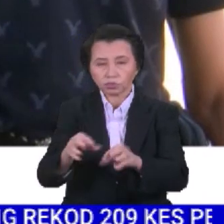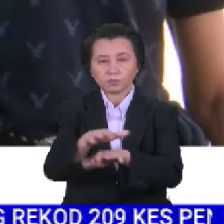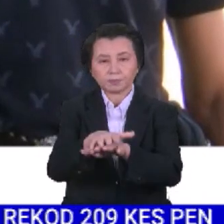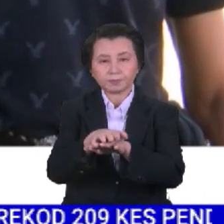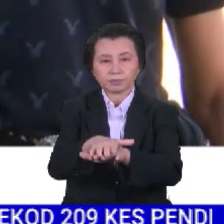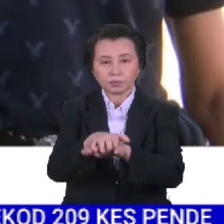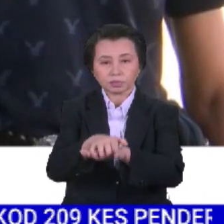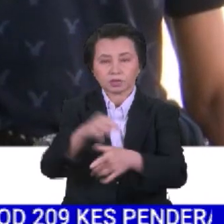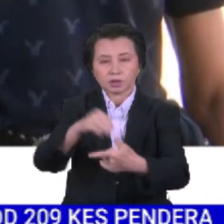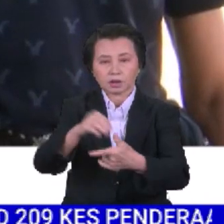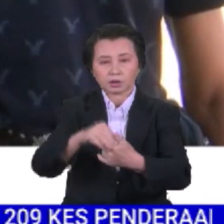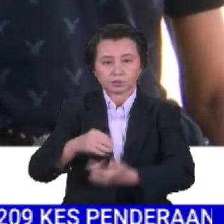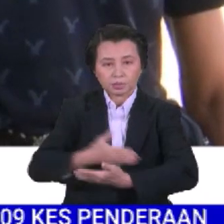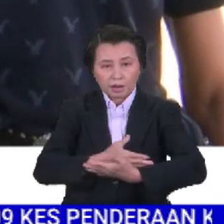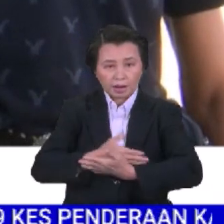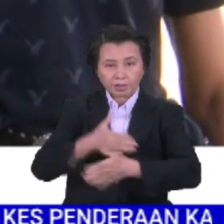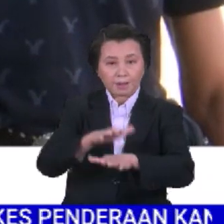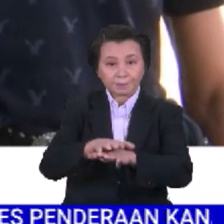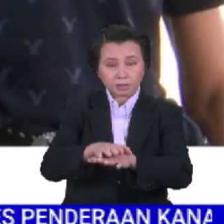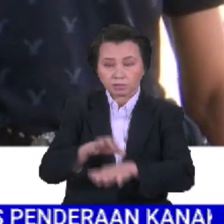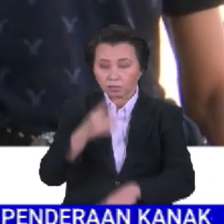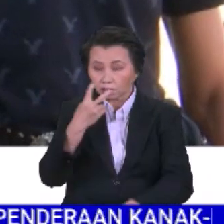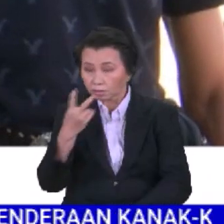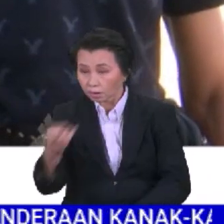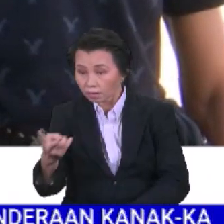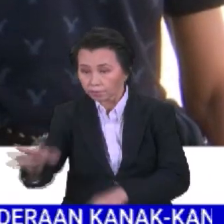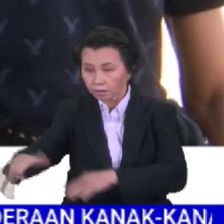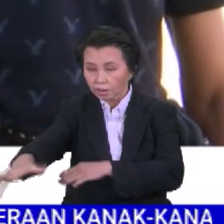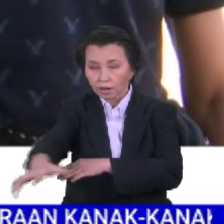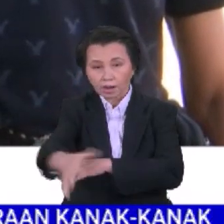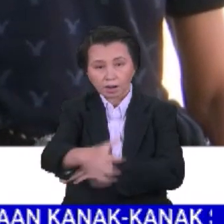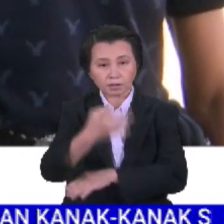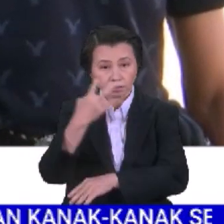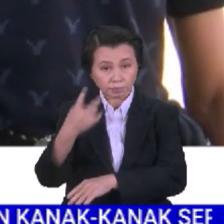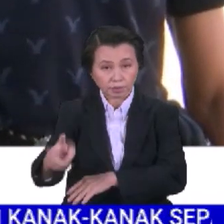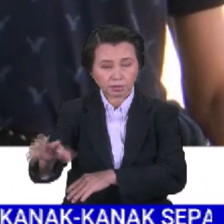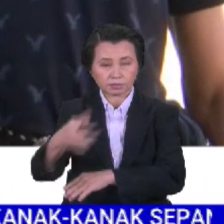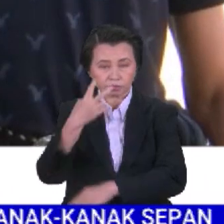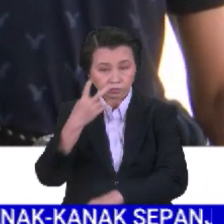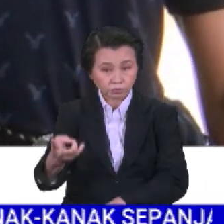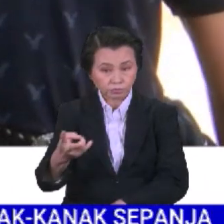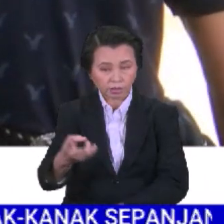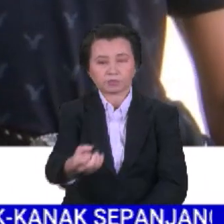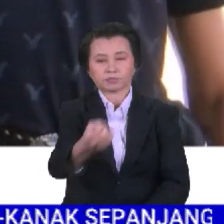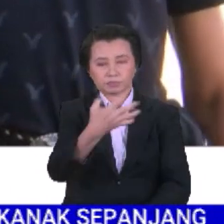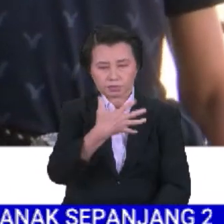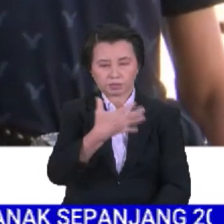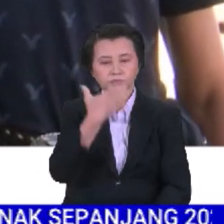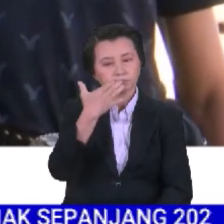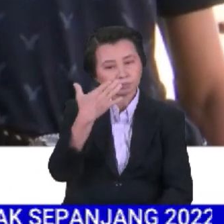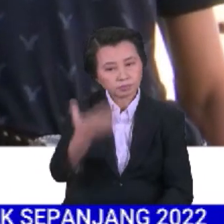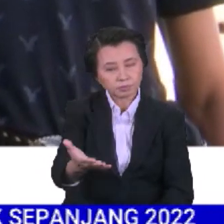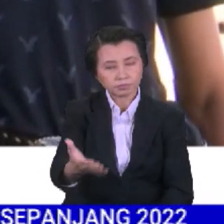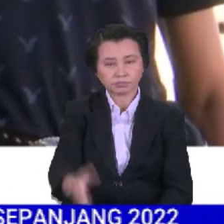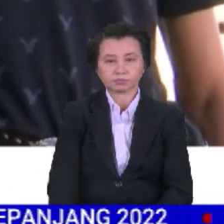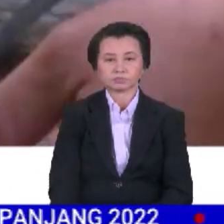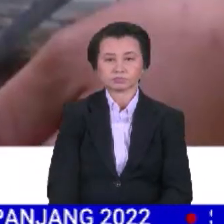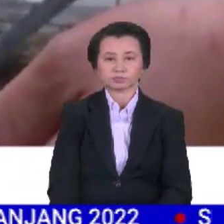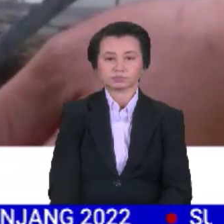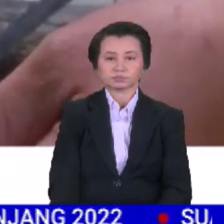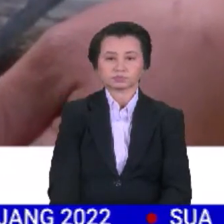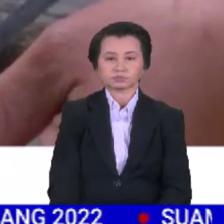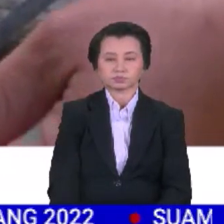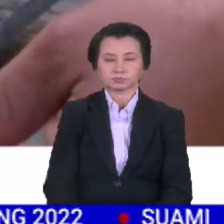penyu ataupun anak penyu di perairan ataupun di pantai sekitar labuannya